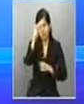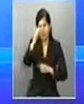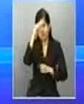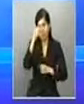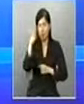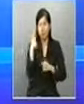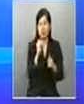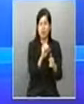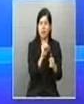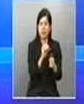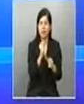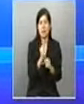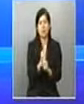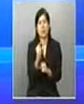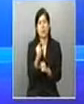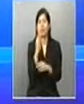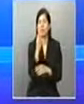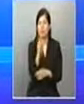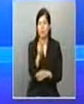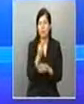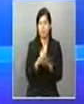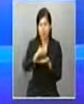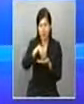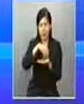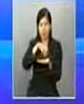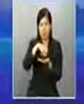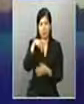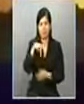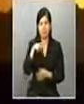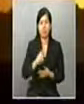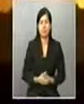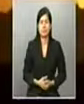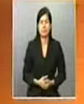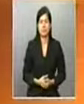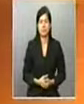อยอดธุรกิจของท่านอย่างไรไปติดตามได้ในรายงานพิเศษชิ้นนี้ค่ะ